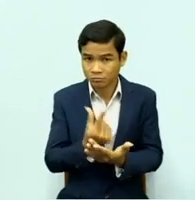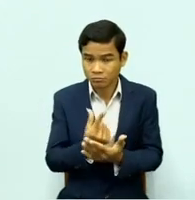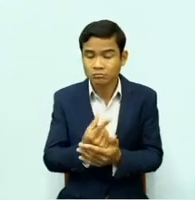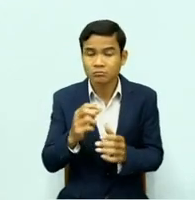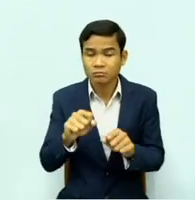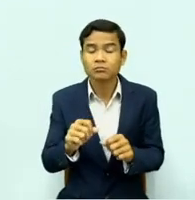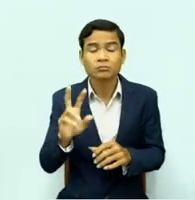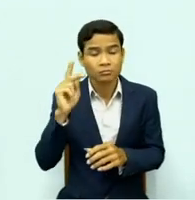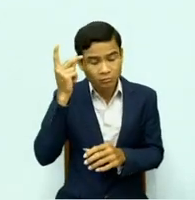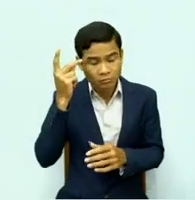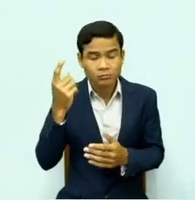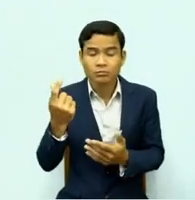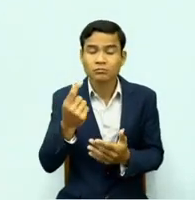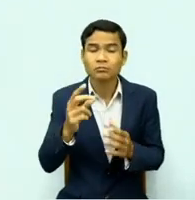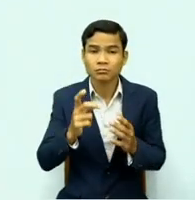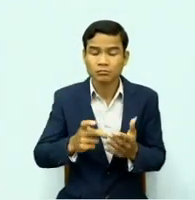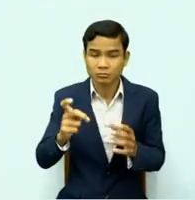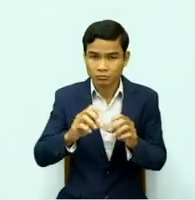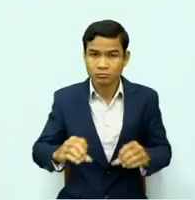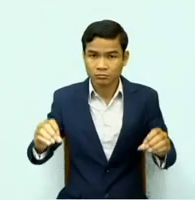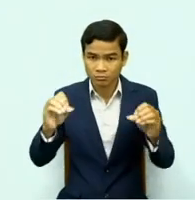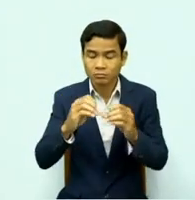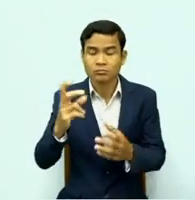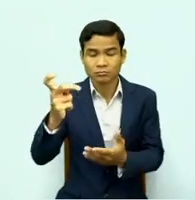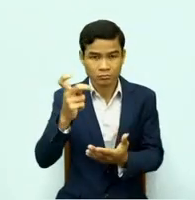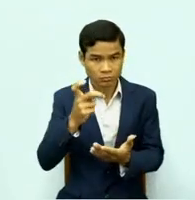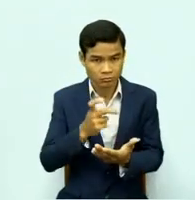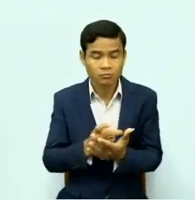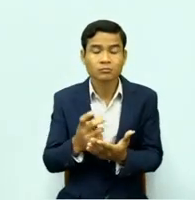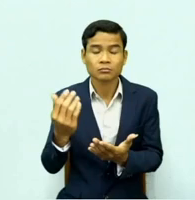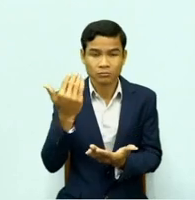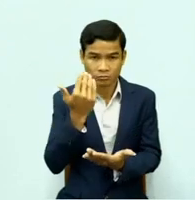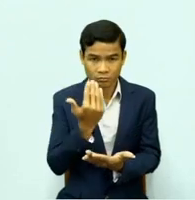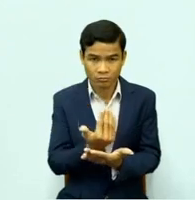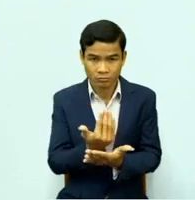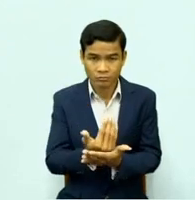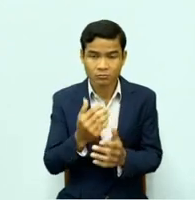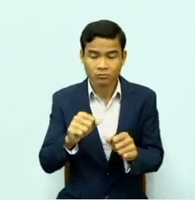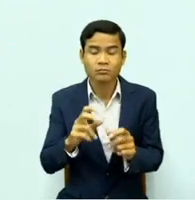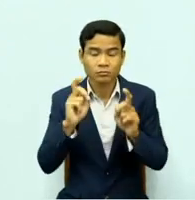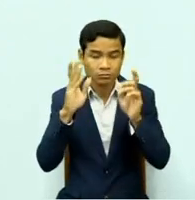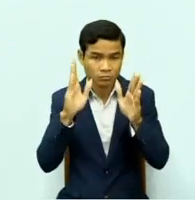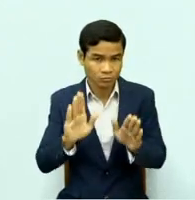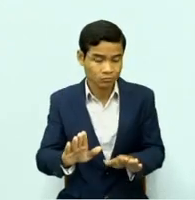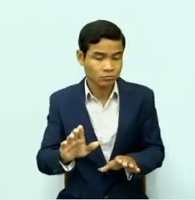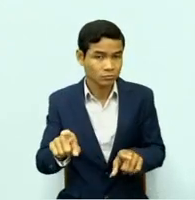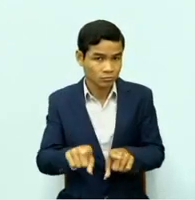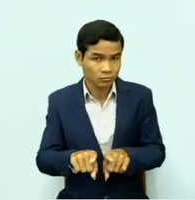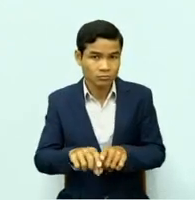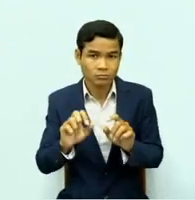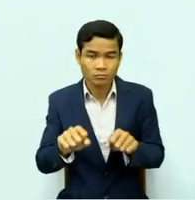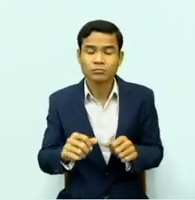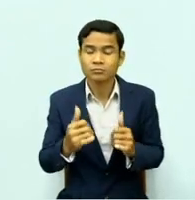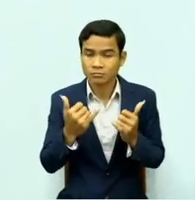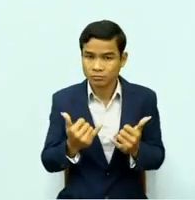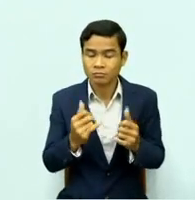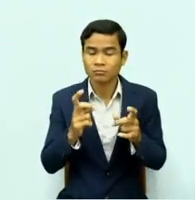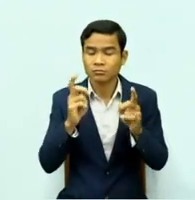rú stuôn chắc ngày lấy nếu nè cừu có miên lùm nón cùng rú stuôn rồi bỏ nè cừu đôi khỉa chàng chắc ngày lấy nè cừu